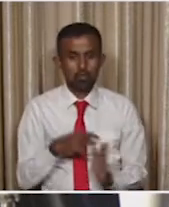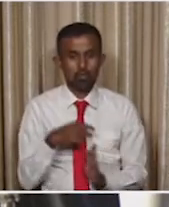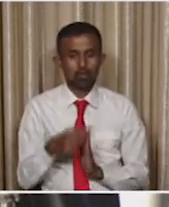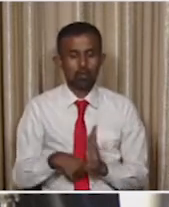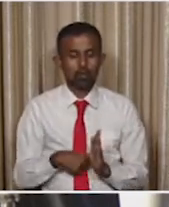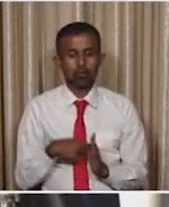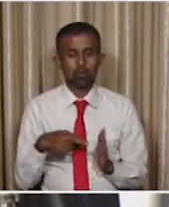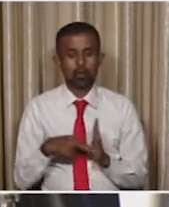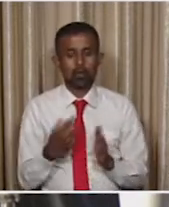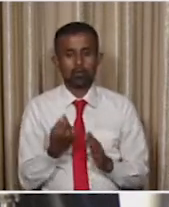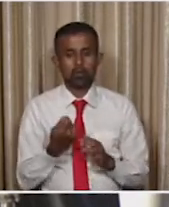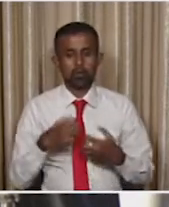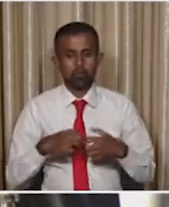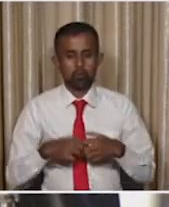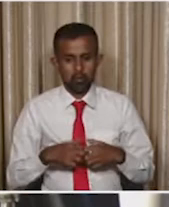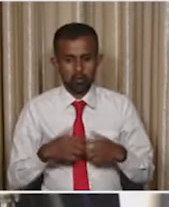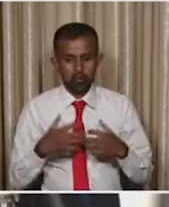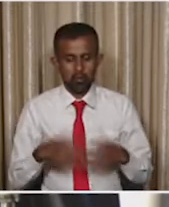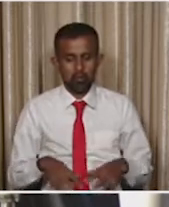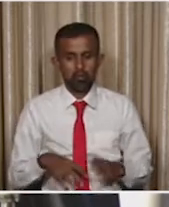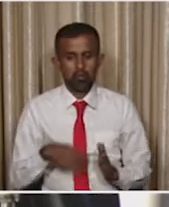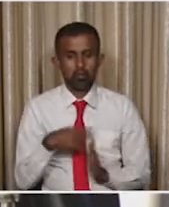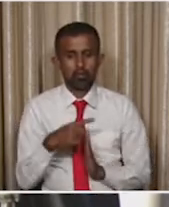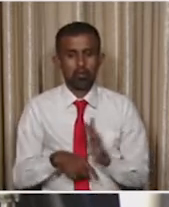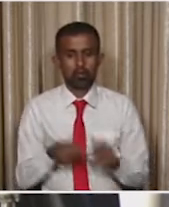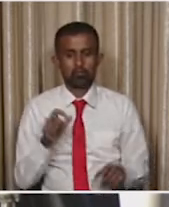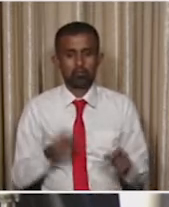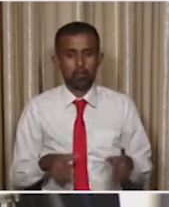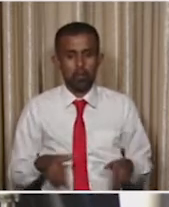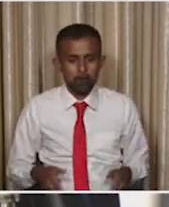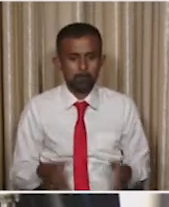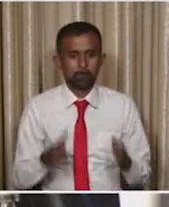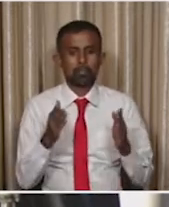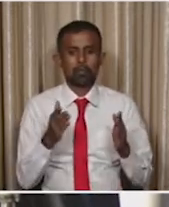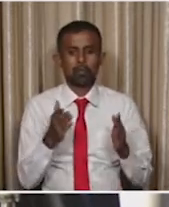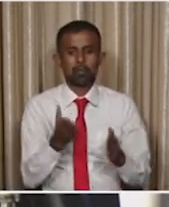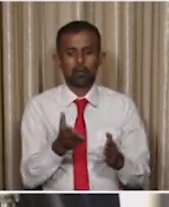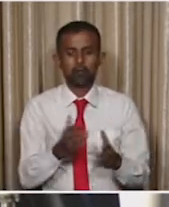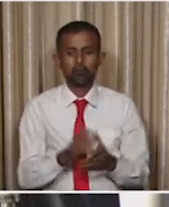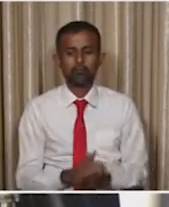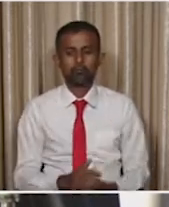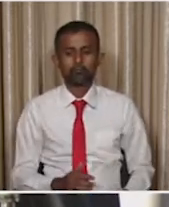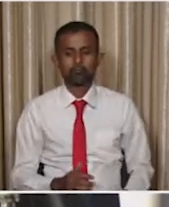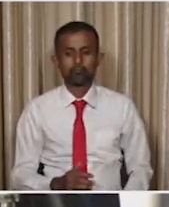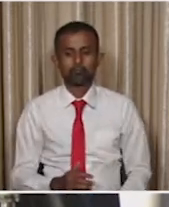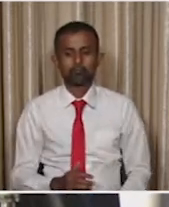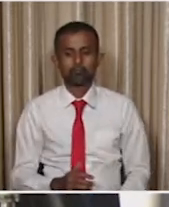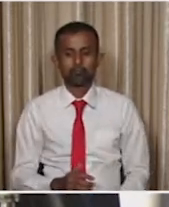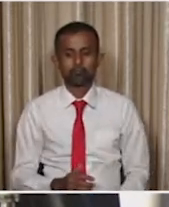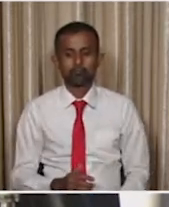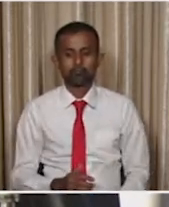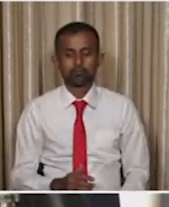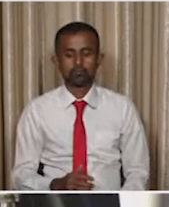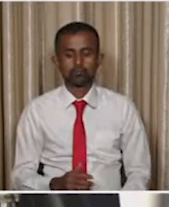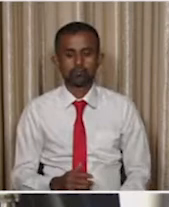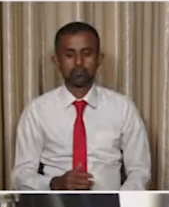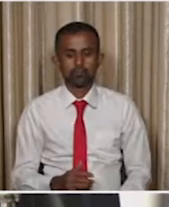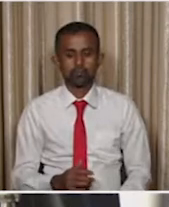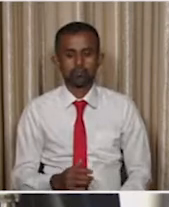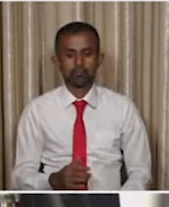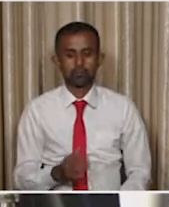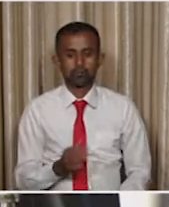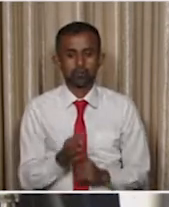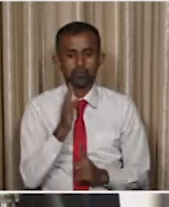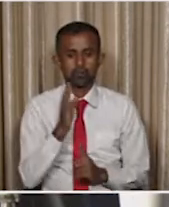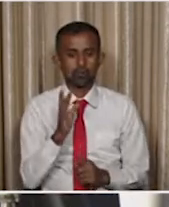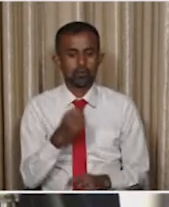ஏற்பட்டு இந்த நாட்டு மக்கள் வீதியிலே இறங்கி ஆட்சியில் இருந்த ஜனாதிபதி கோட்டாபிய ராஜபக்சவுக்கு எதிராகவும் அவருடைய அரசுக்கு